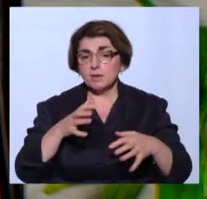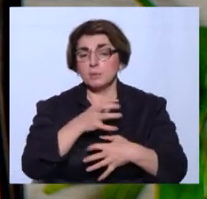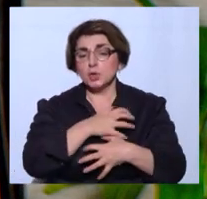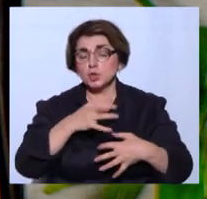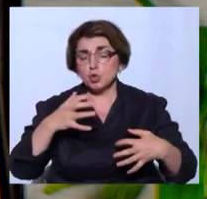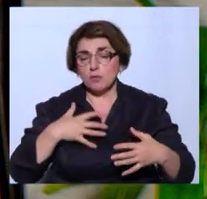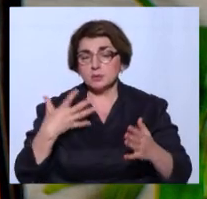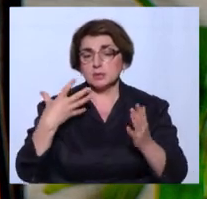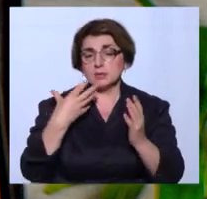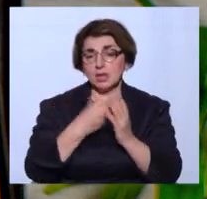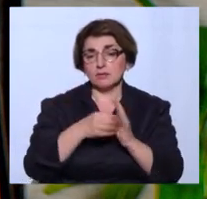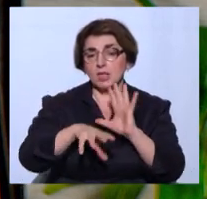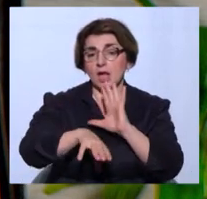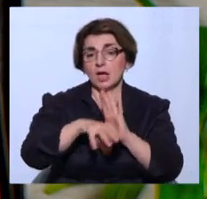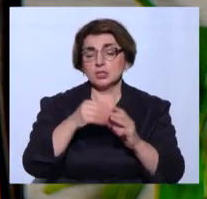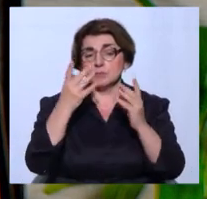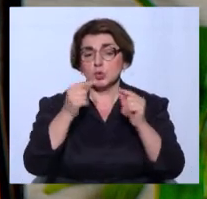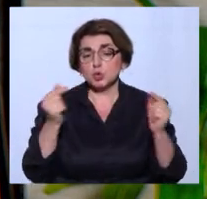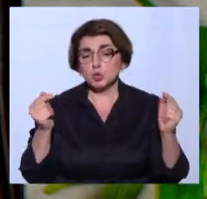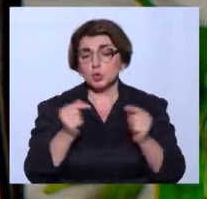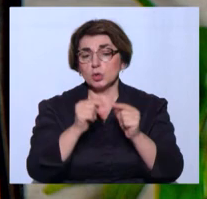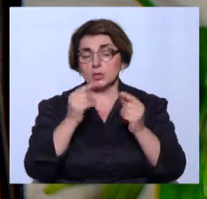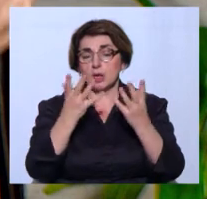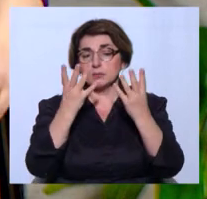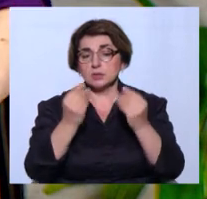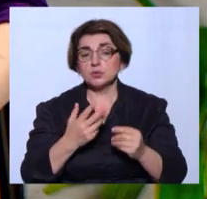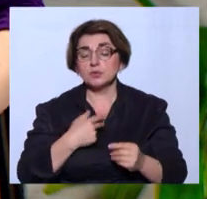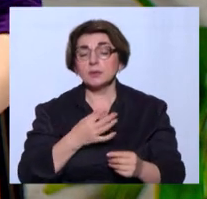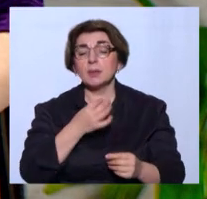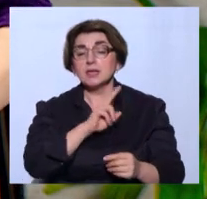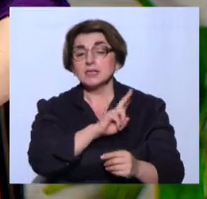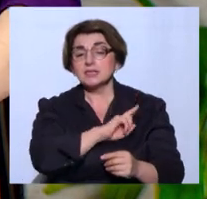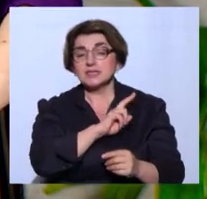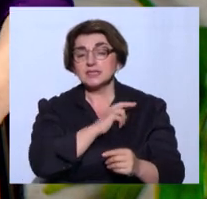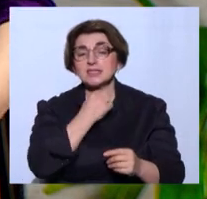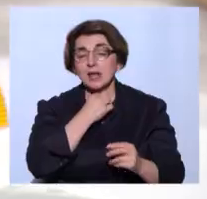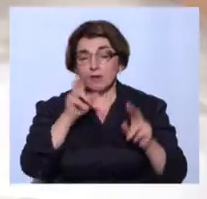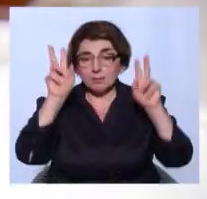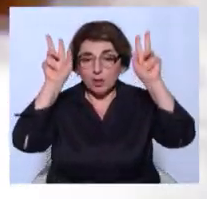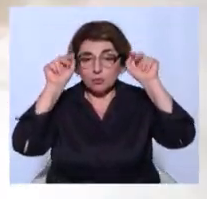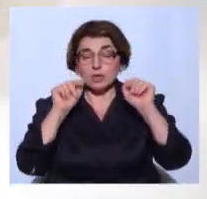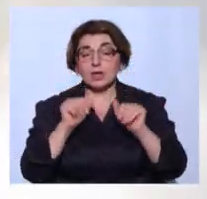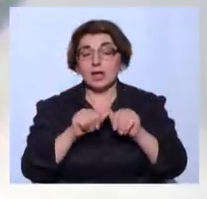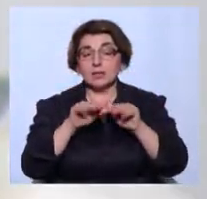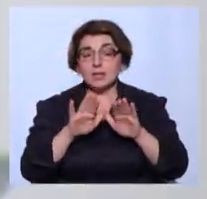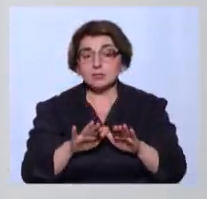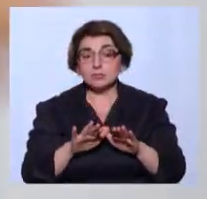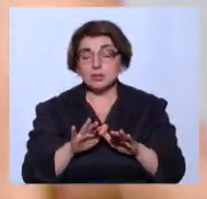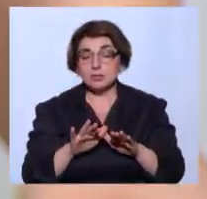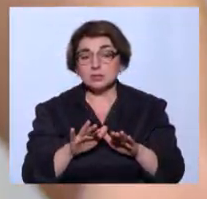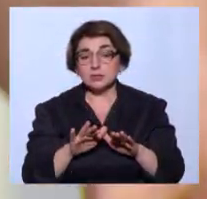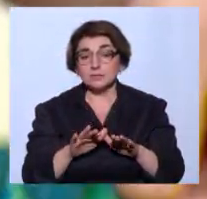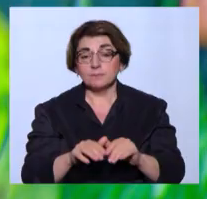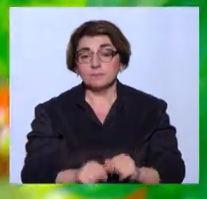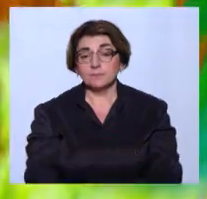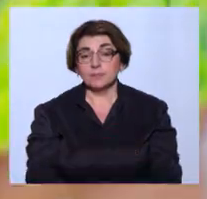აერჩიათ თავიანთი მებაღე. სწორედ ამ დღეს ჩვენმა საყვარელმა კურდღლებმა გადაწყვიტეს, რომ მოდი ახლა